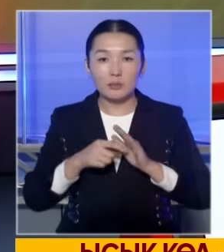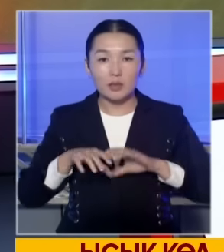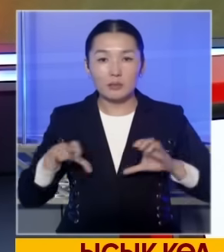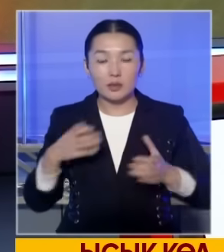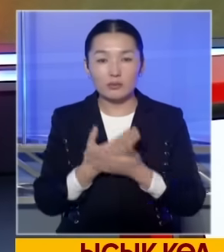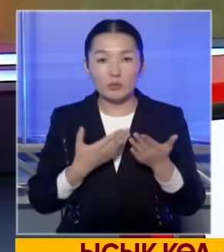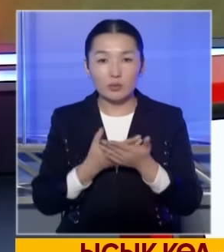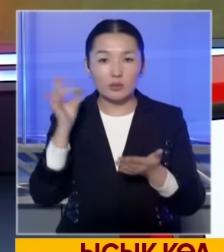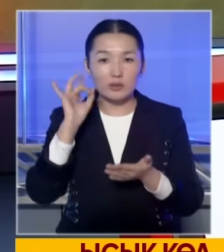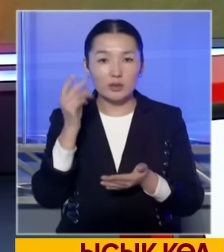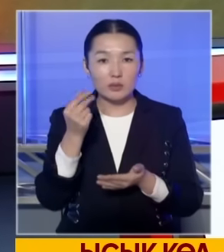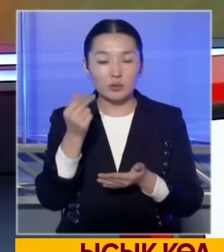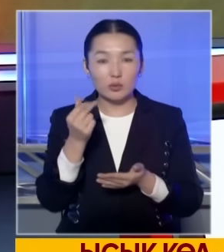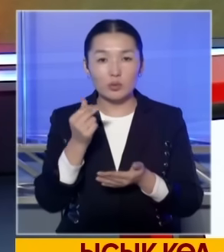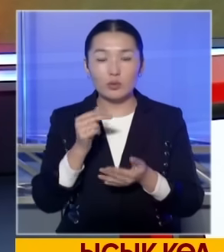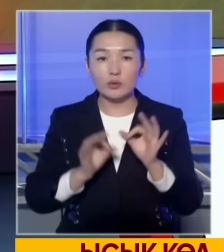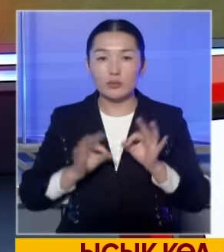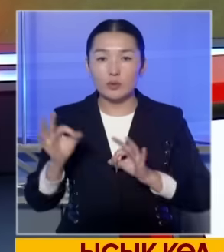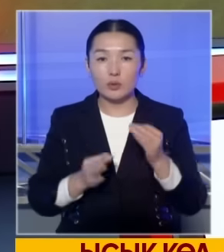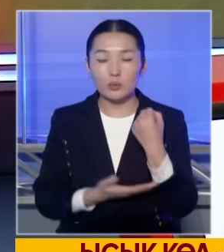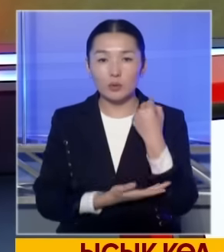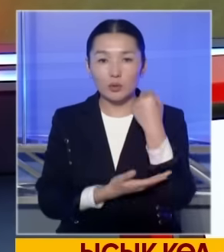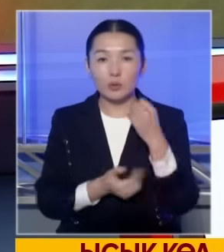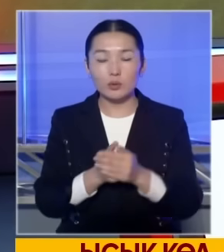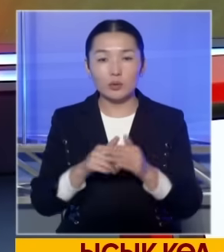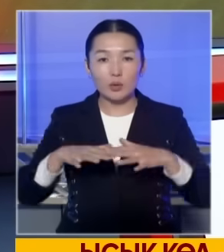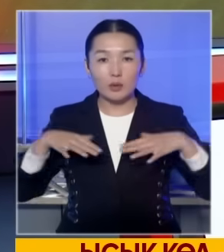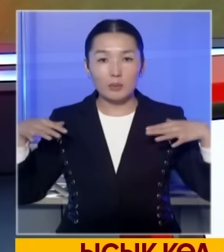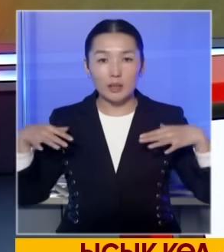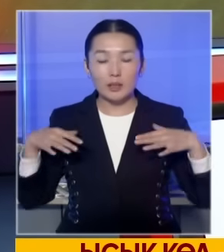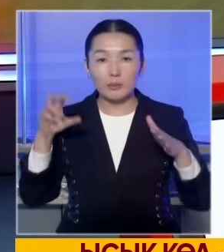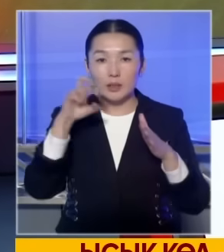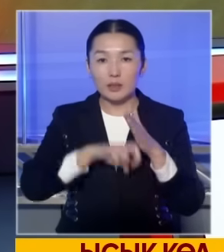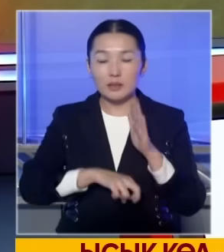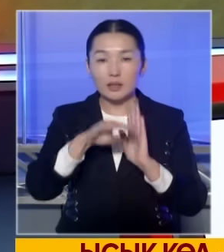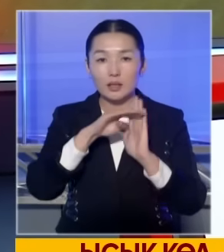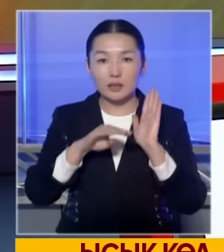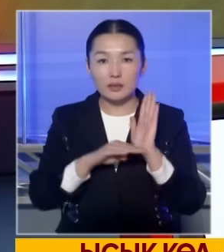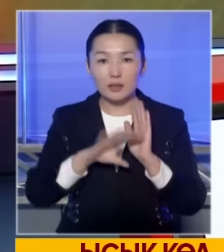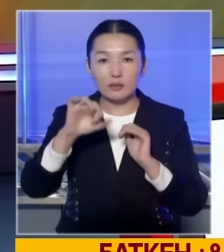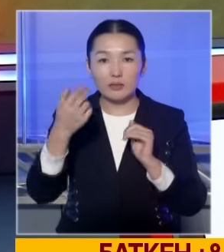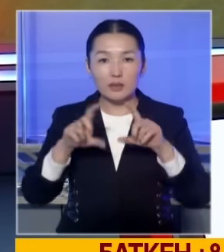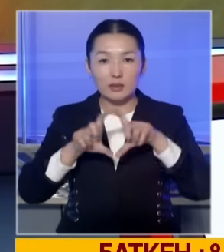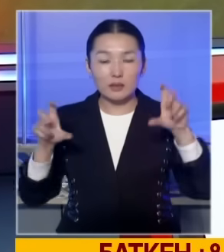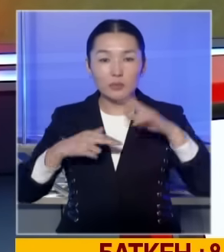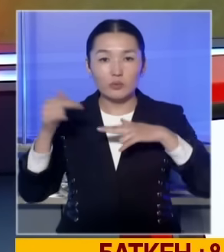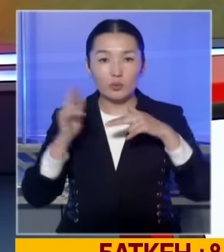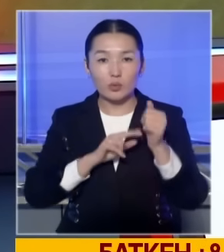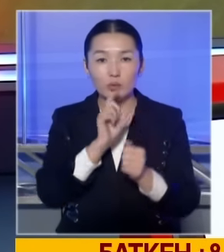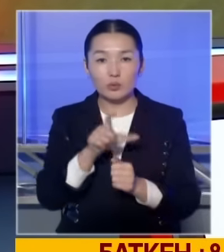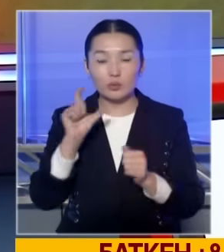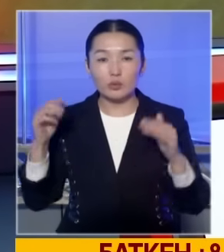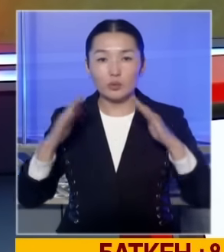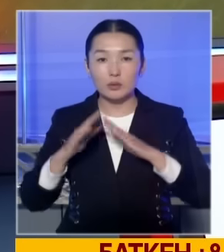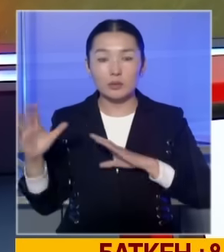сунуштаган республикалык бюджет тууралуу долбоорун колдоду. Парламентте салык саясаты, социалдык объекттердин курулушу, жарандарды турак